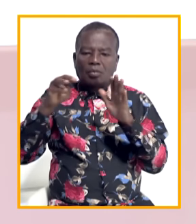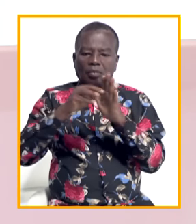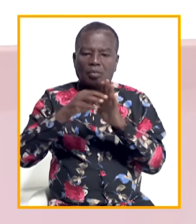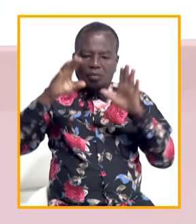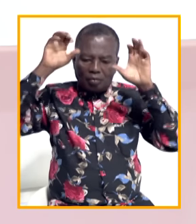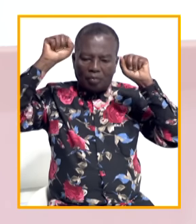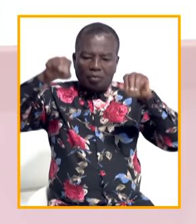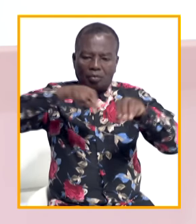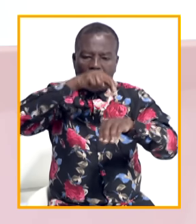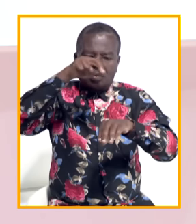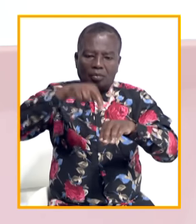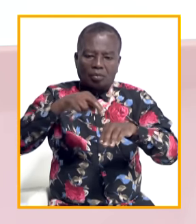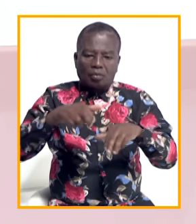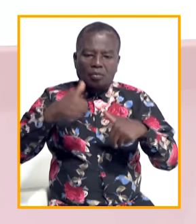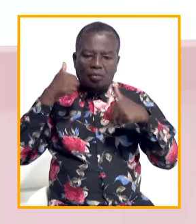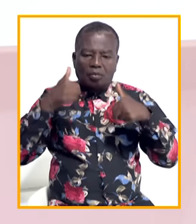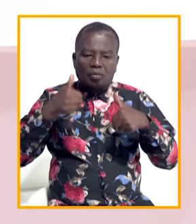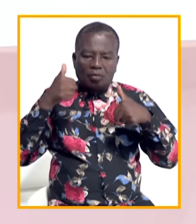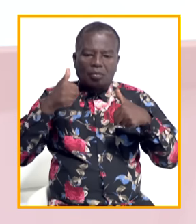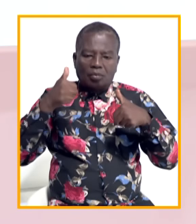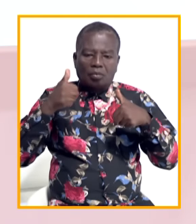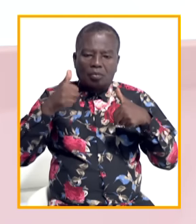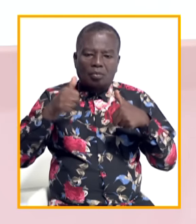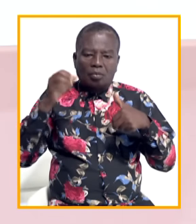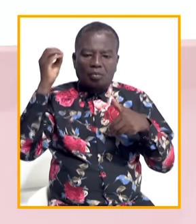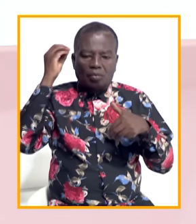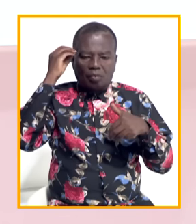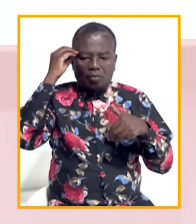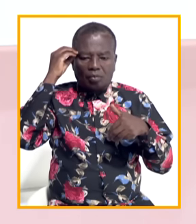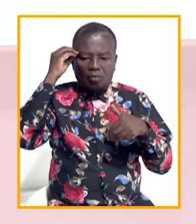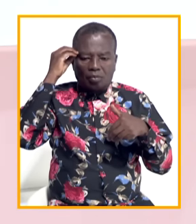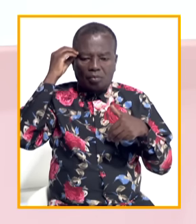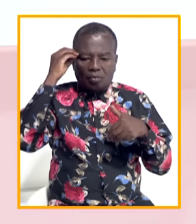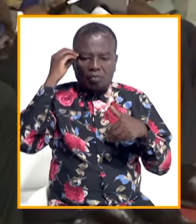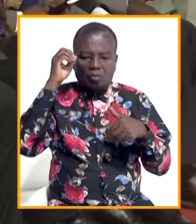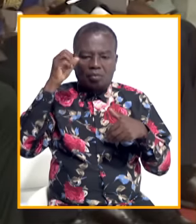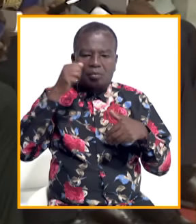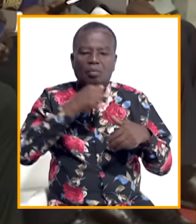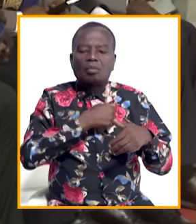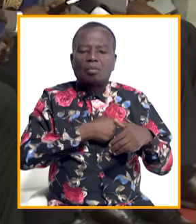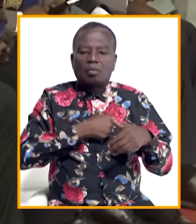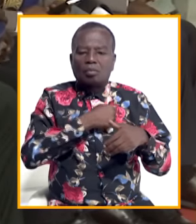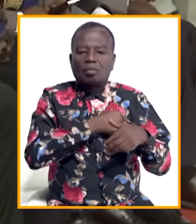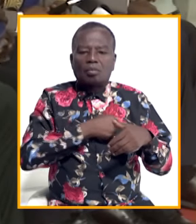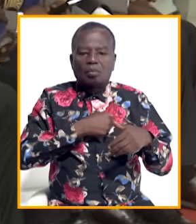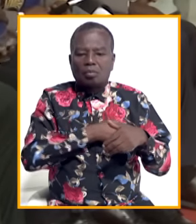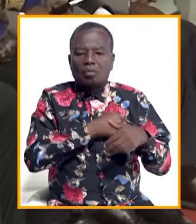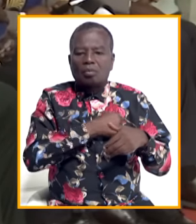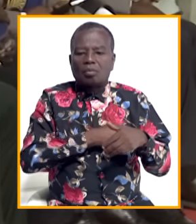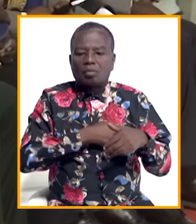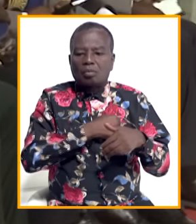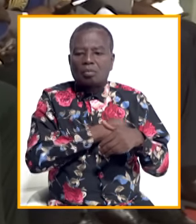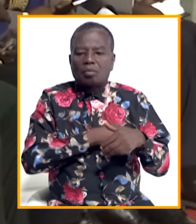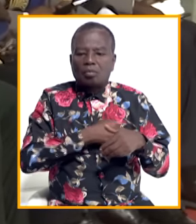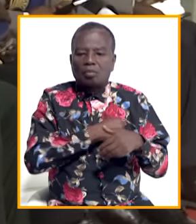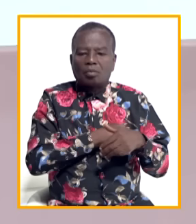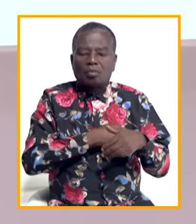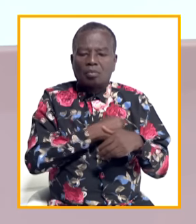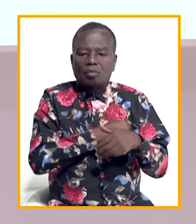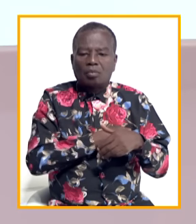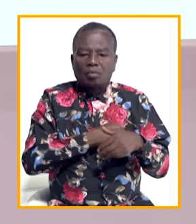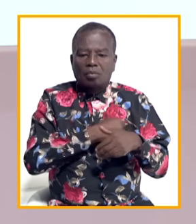la République, son Excellence, M. Alassane Ouattara. Yako, M. le président de la République. Allah